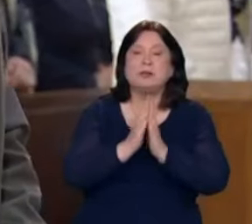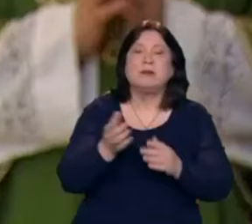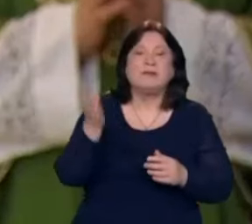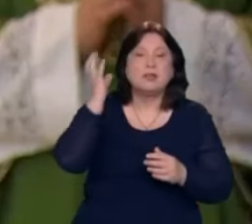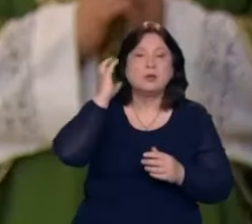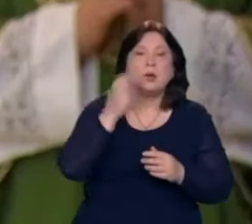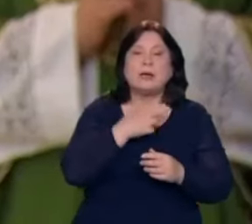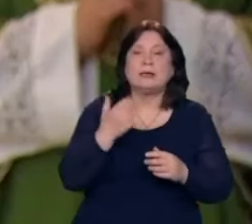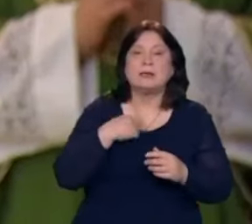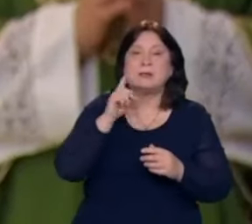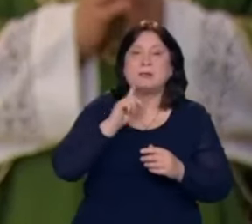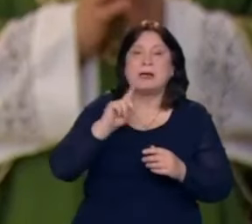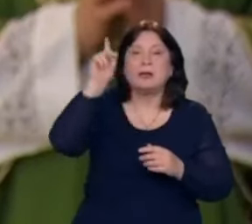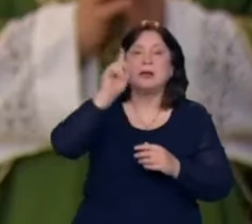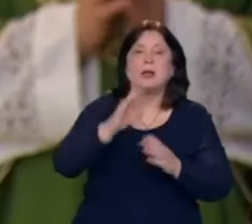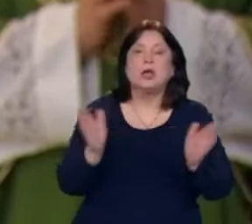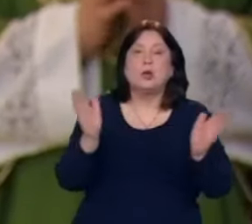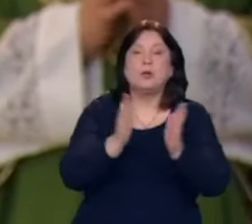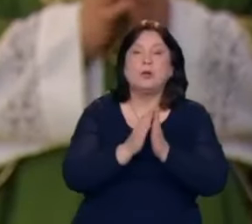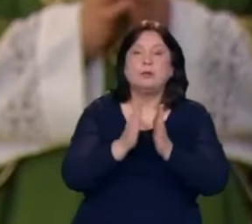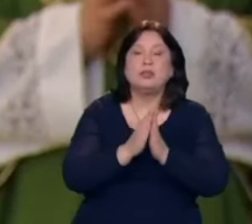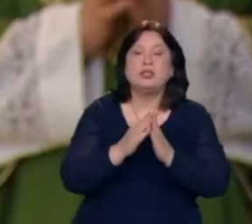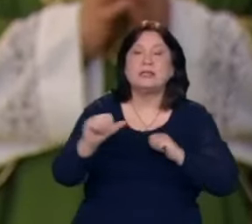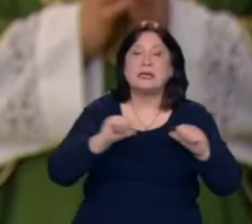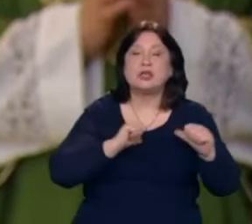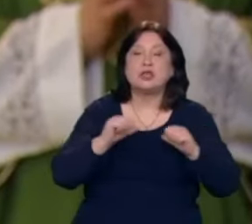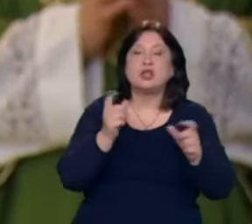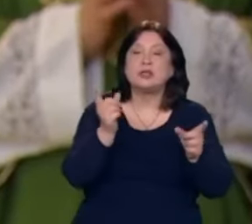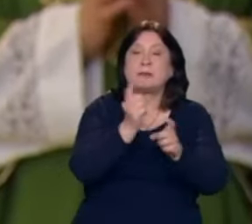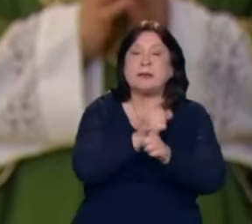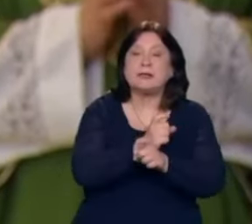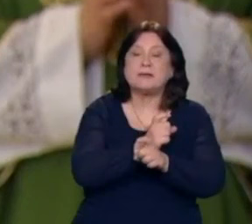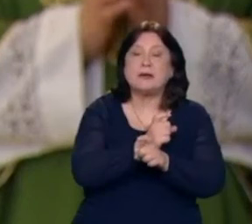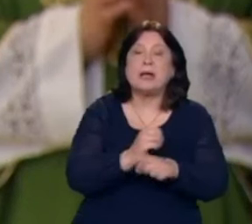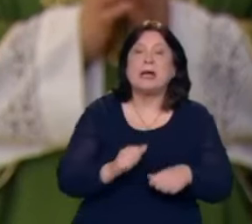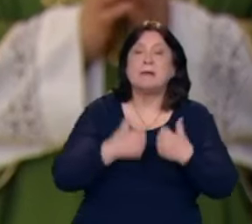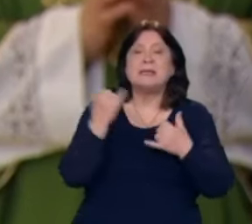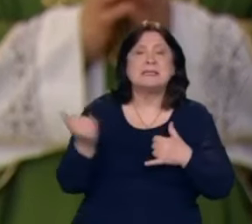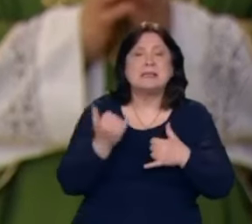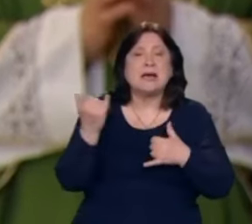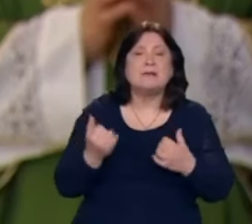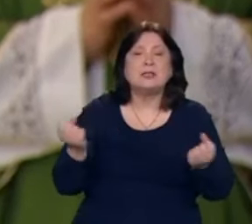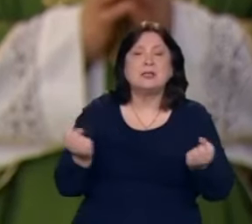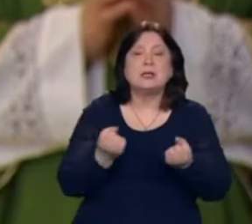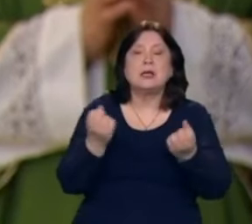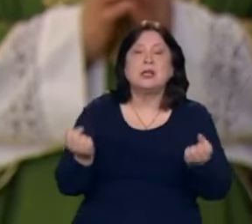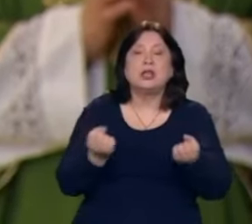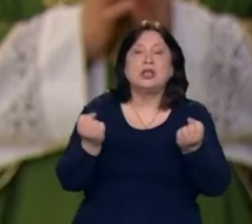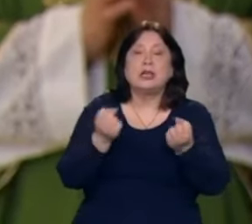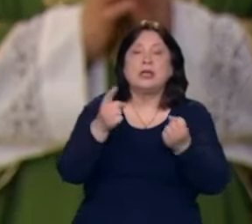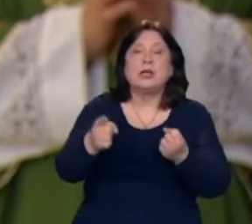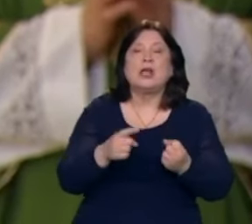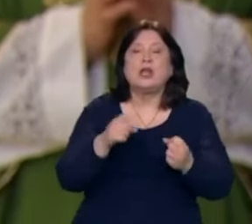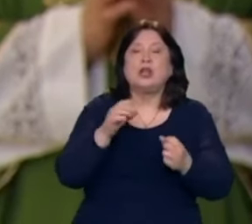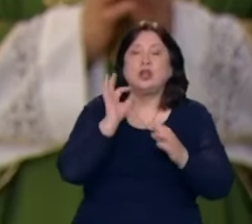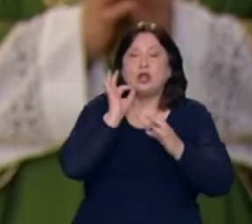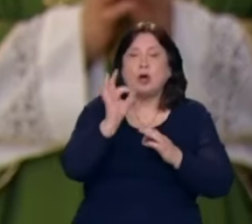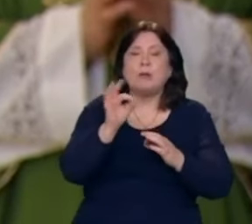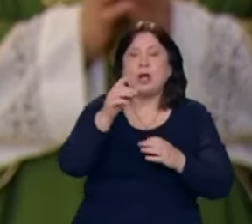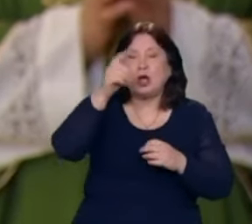prosimy Módlmy się za rządzących państwami aby zawsze zabiegali o autentyczne dobro obywateli